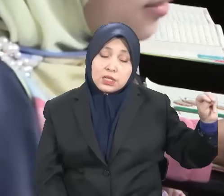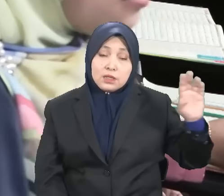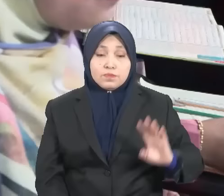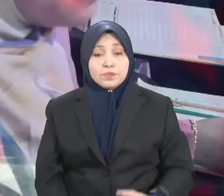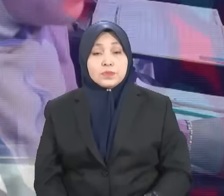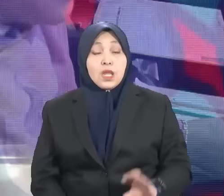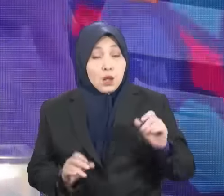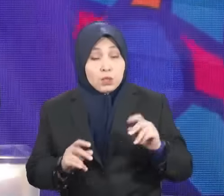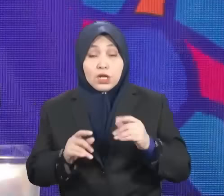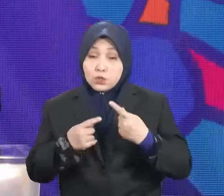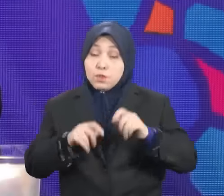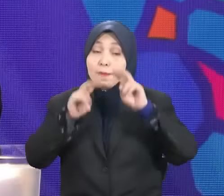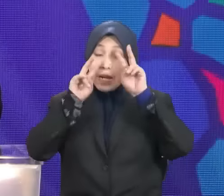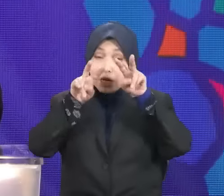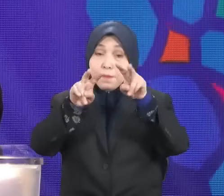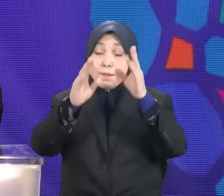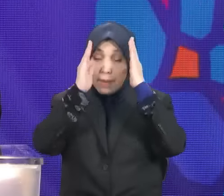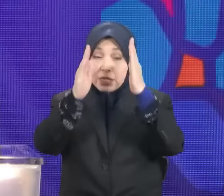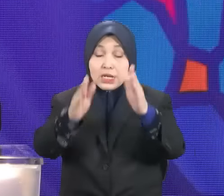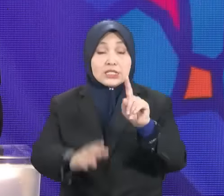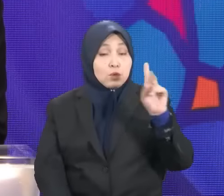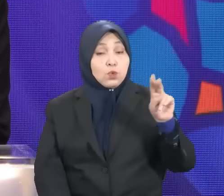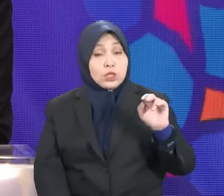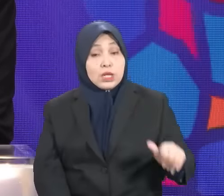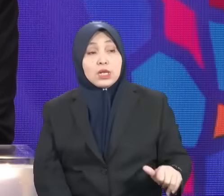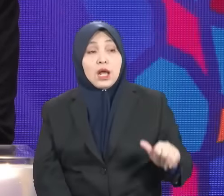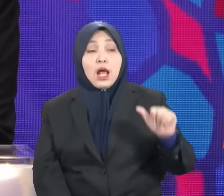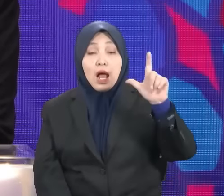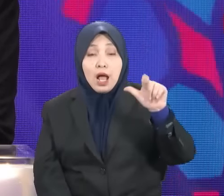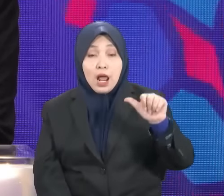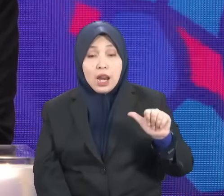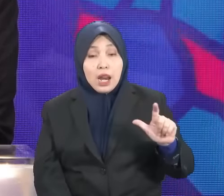Oke coba panah ke depan 1 2 3